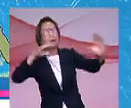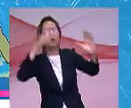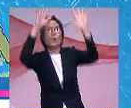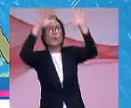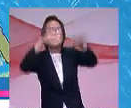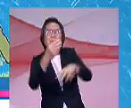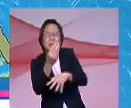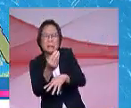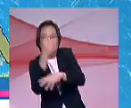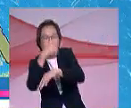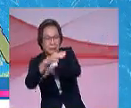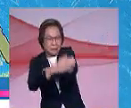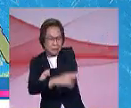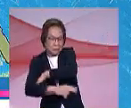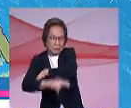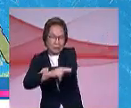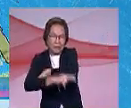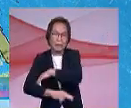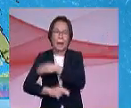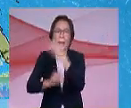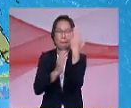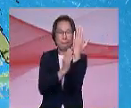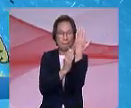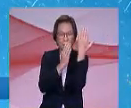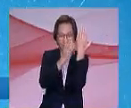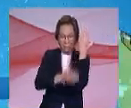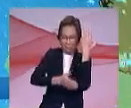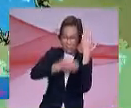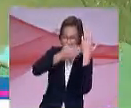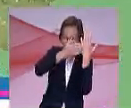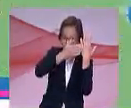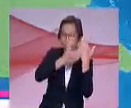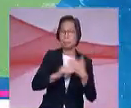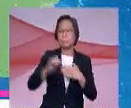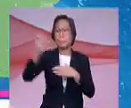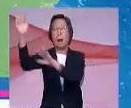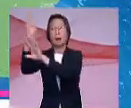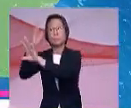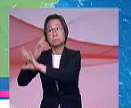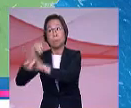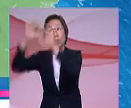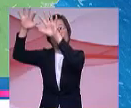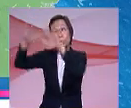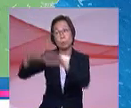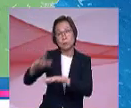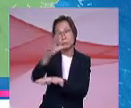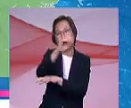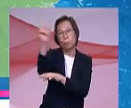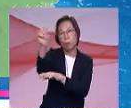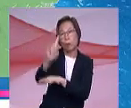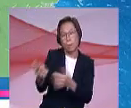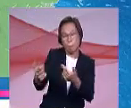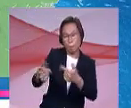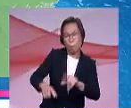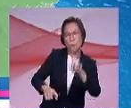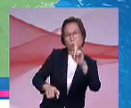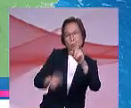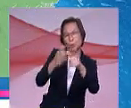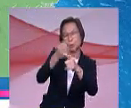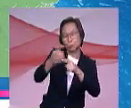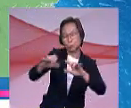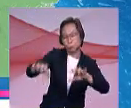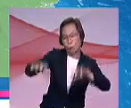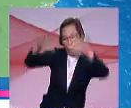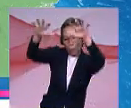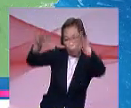hujan bagi negeri-negeri pantai barat semenanjung Malaysia. Manakala Sabah dan Sarawak pula, keadaan hujan dan ribut petir hanya berlaku di satu dua